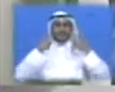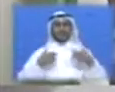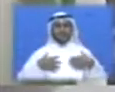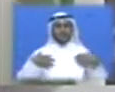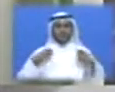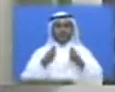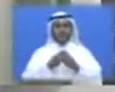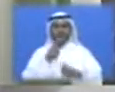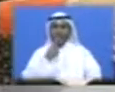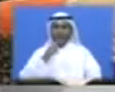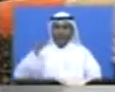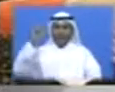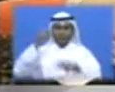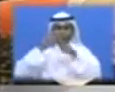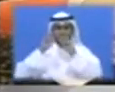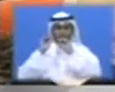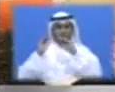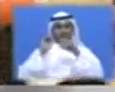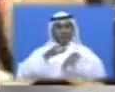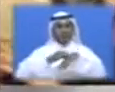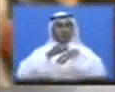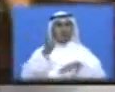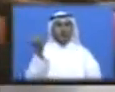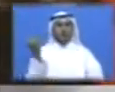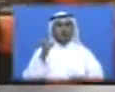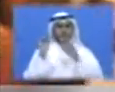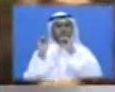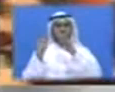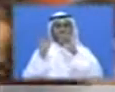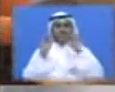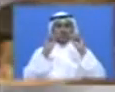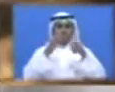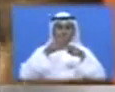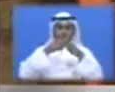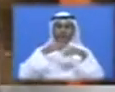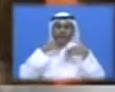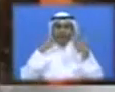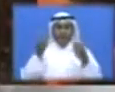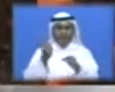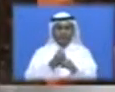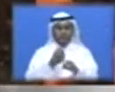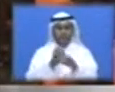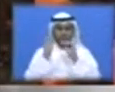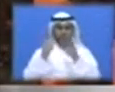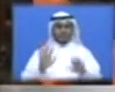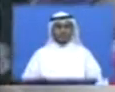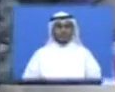والتي تنضم لمئات الحملات الكويتية الإنسانية التي تعكس رسالة الكويت الخيرية تجاه